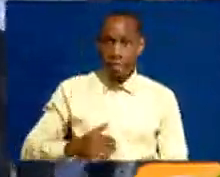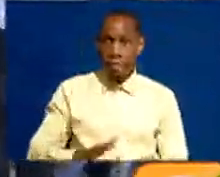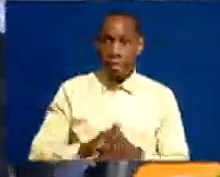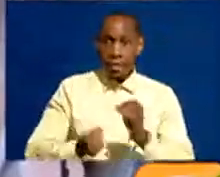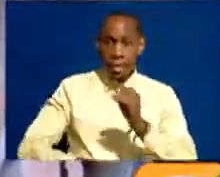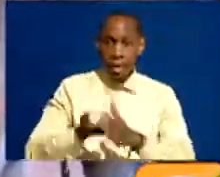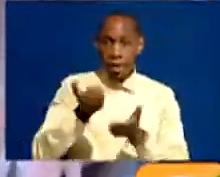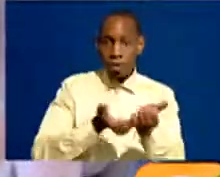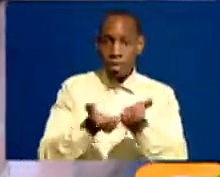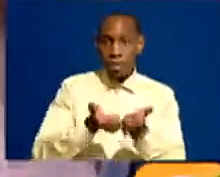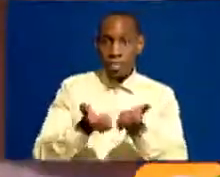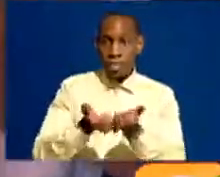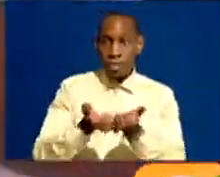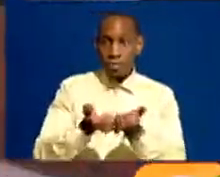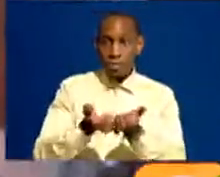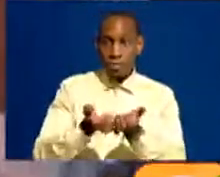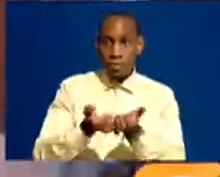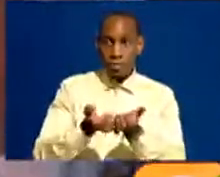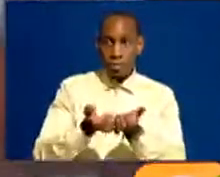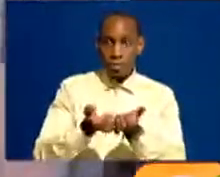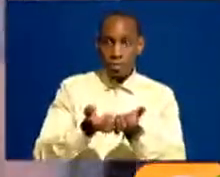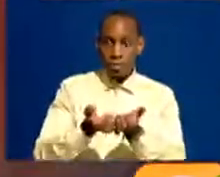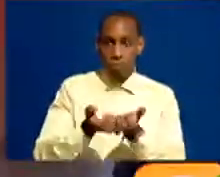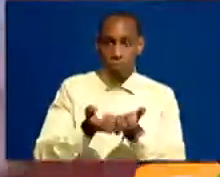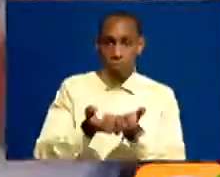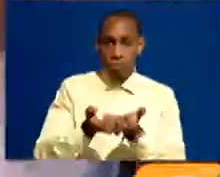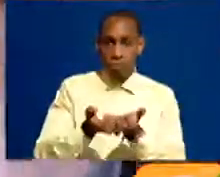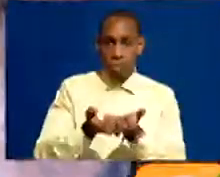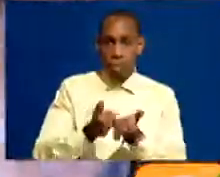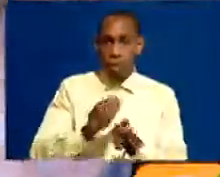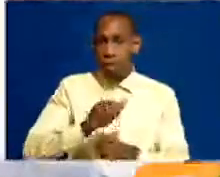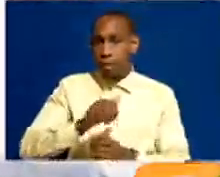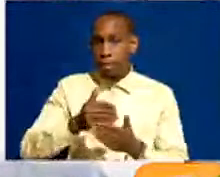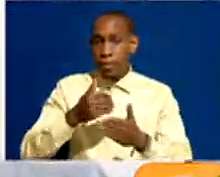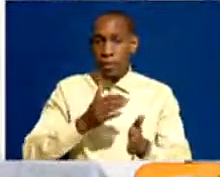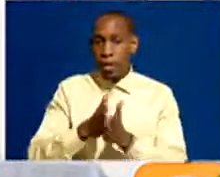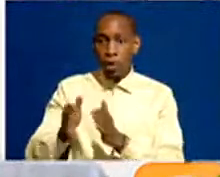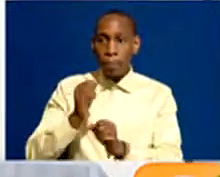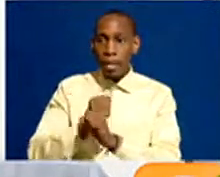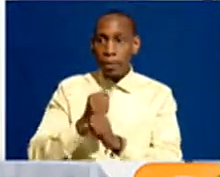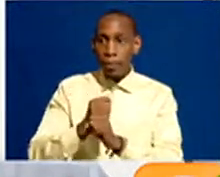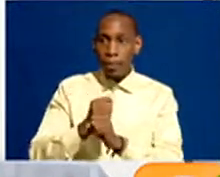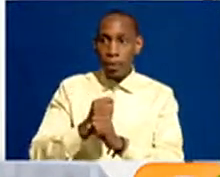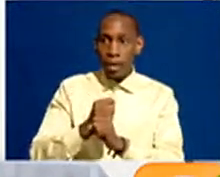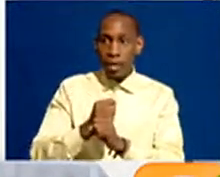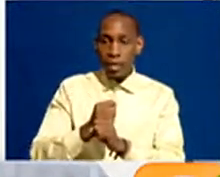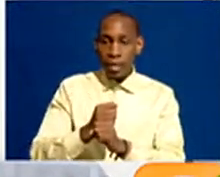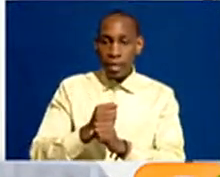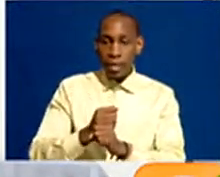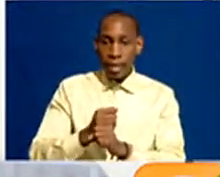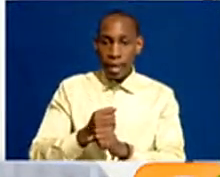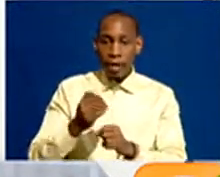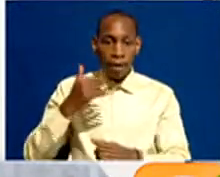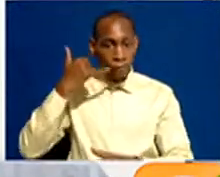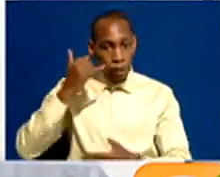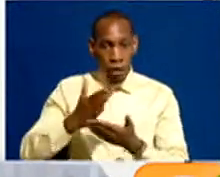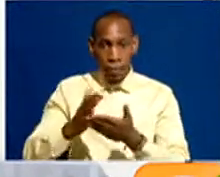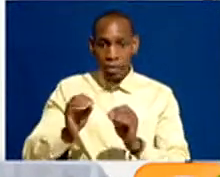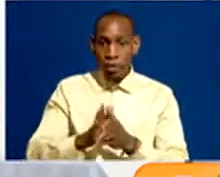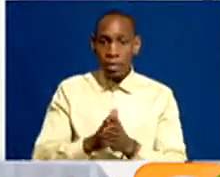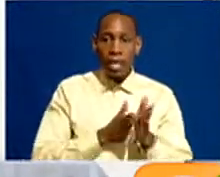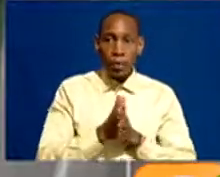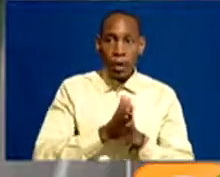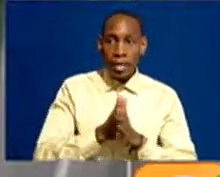nimejiazishia biashara yangu mimi mwenyewe. Lakini sikuwa na mpango wa kufanya kazi ya spare za simu. Nikuwa na tamani